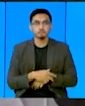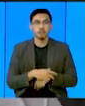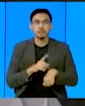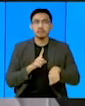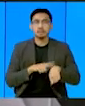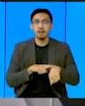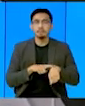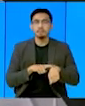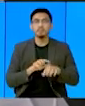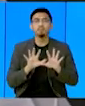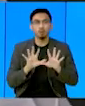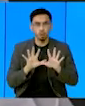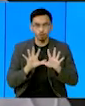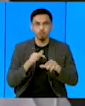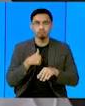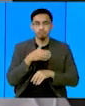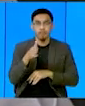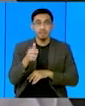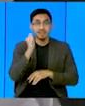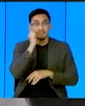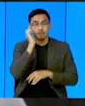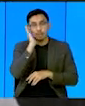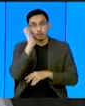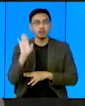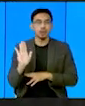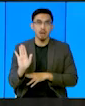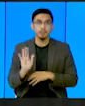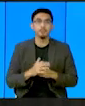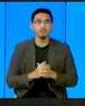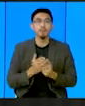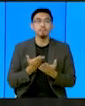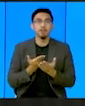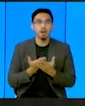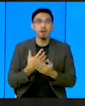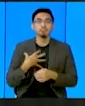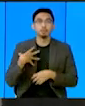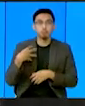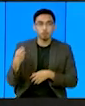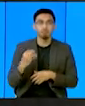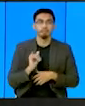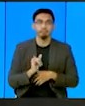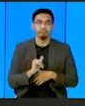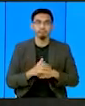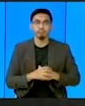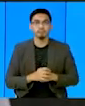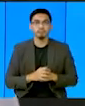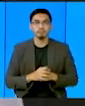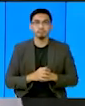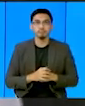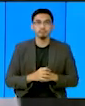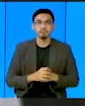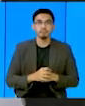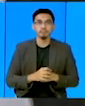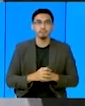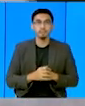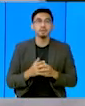Intan Ibu jangan tidur dulu sama Bapak minta dijemput sempat Minta digelarin kasur